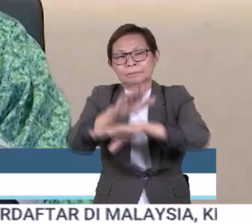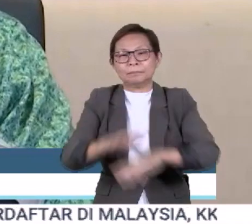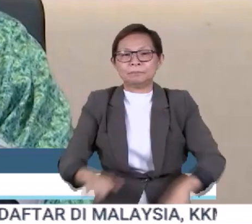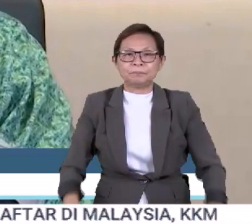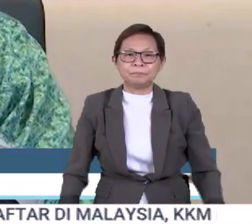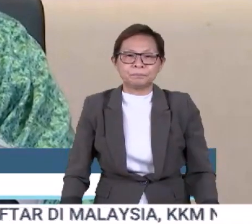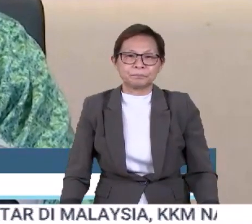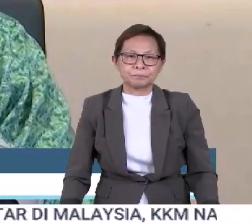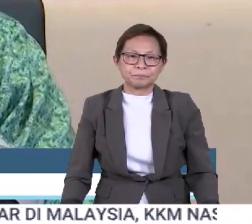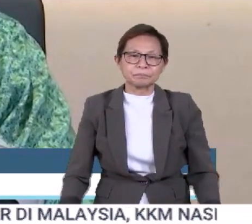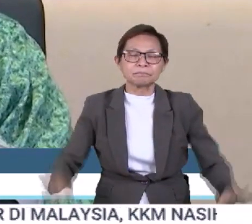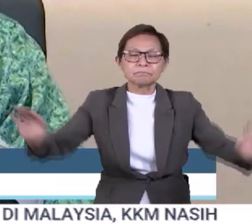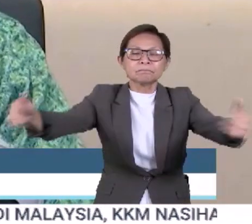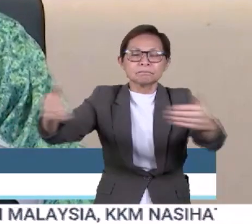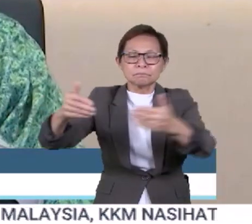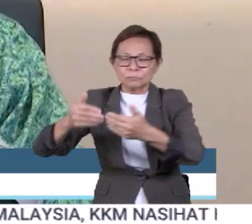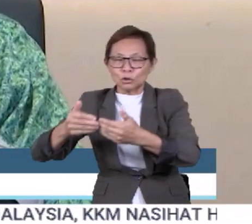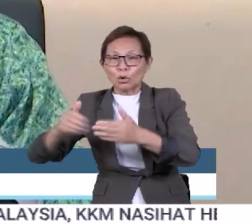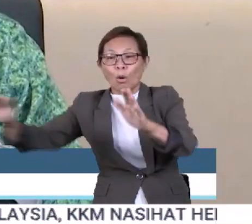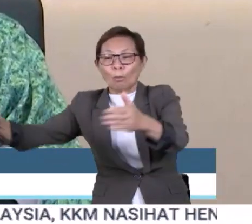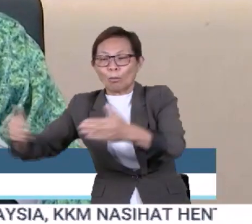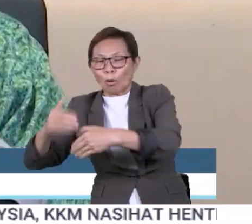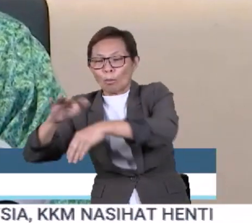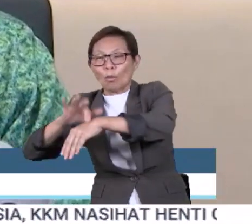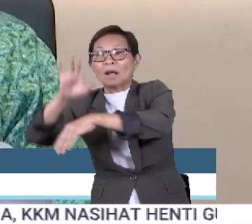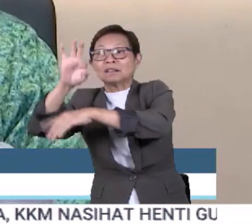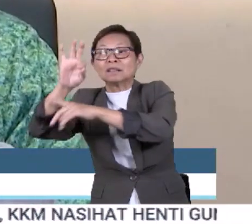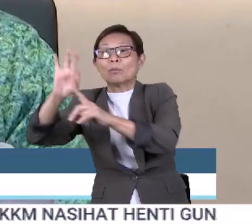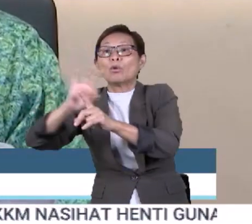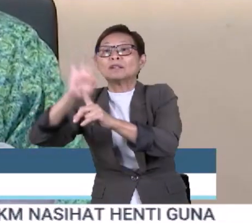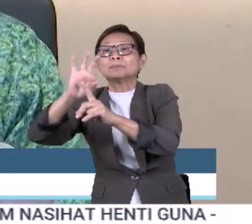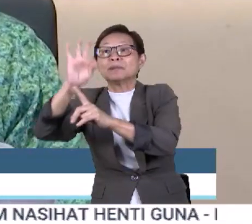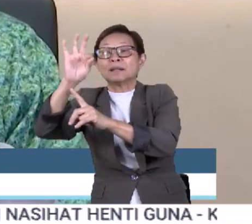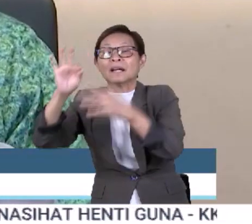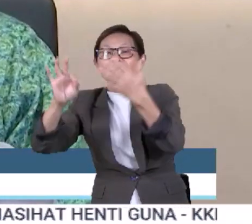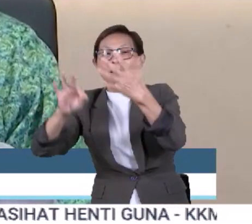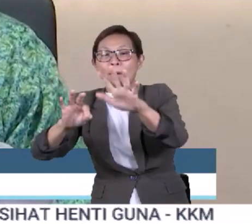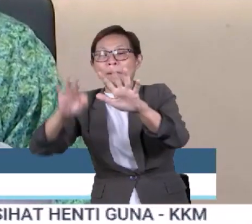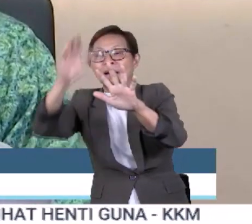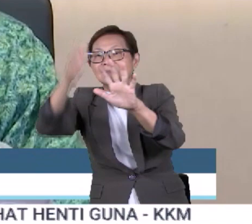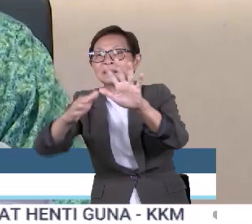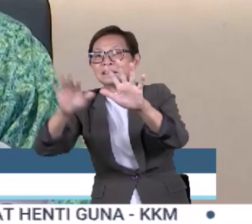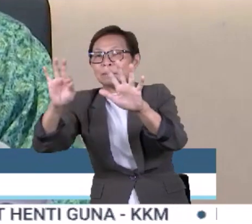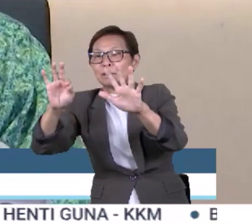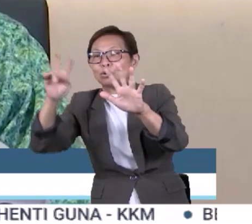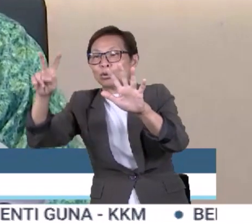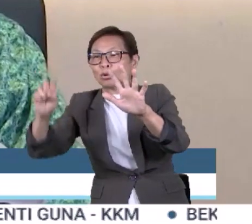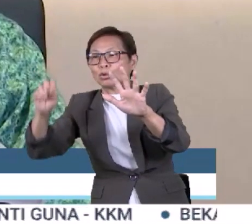dan tutup adalah September 15 2020